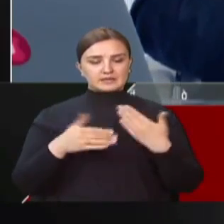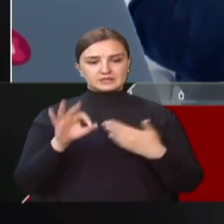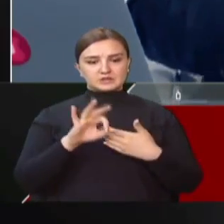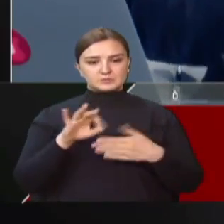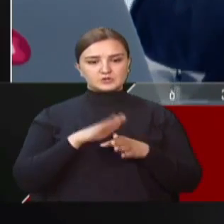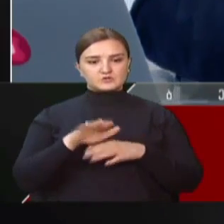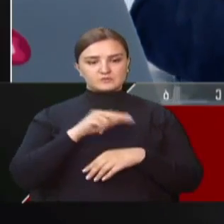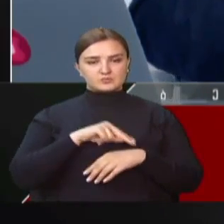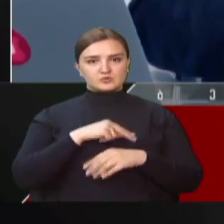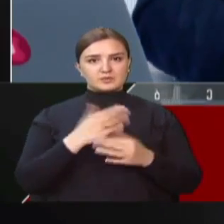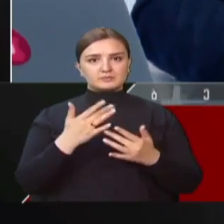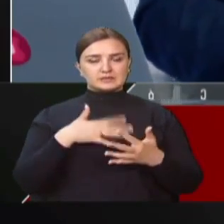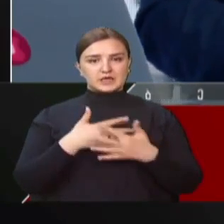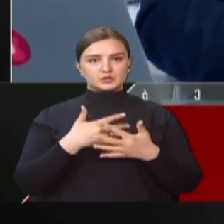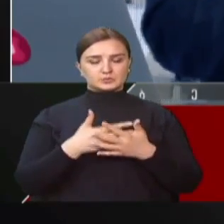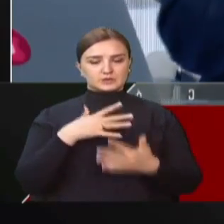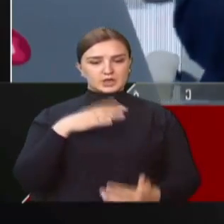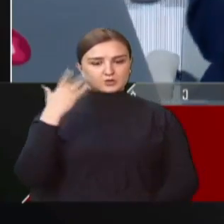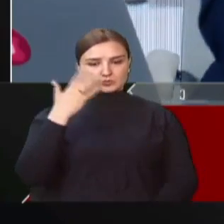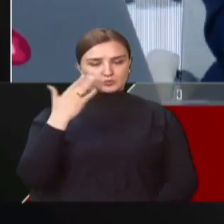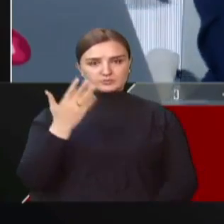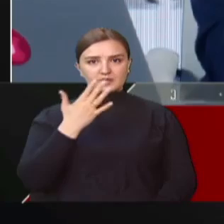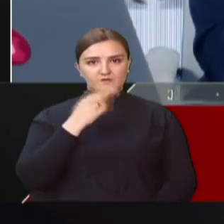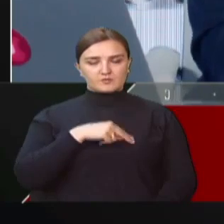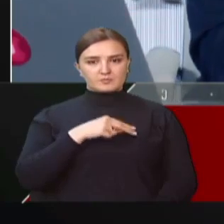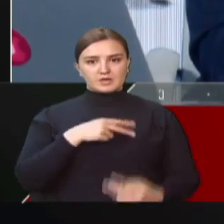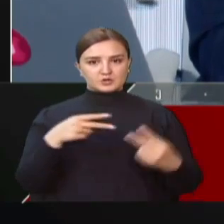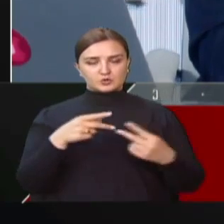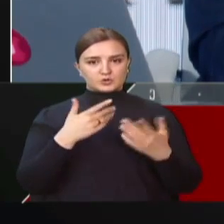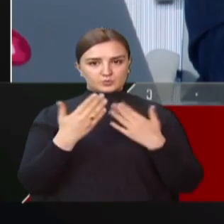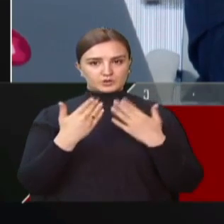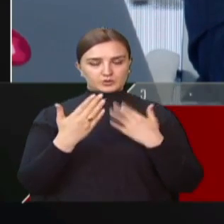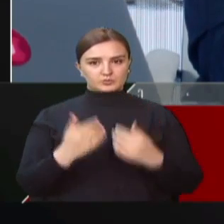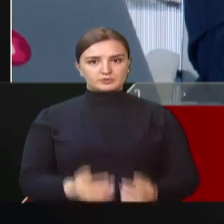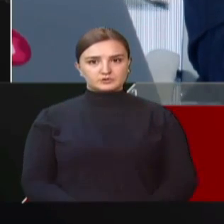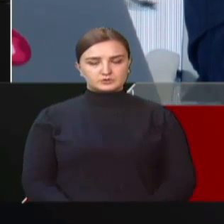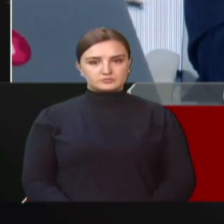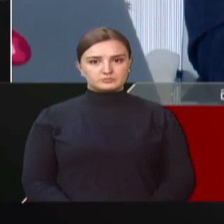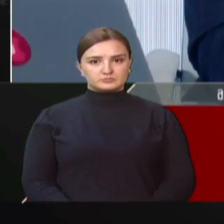ვმუშაობთ, რამდენად აქტიური არის ქართული ოცნება ევროპელ პარტნიორებთან ურთიერთობაში?